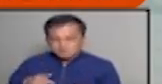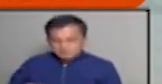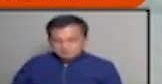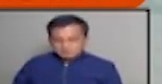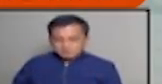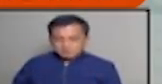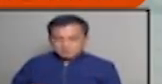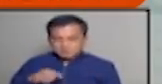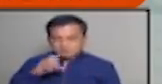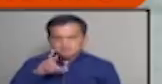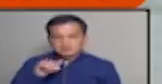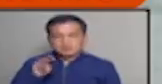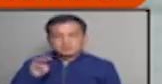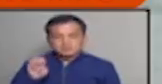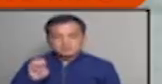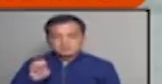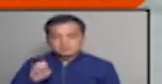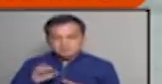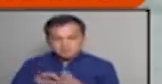sa krami.